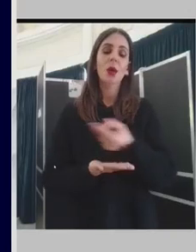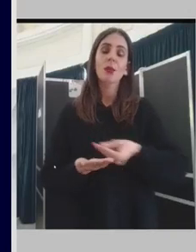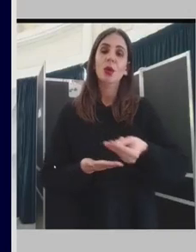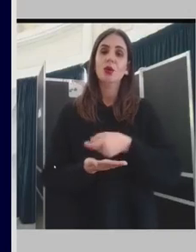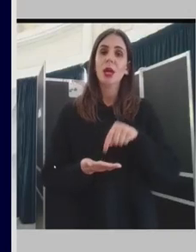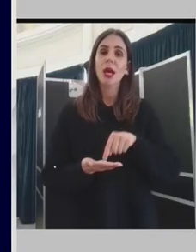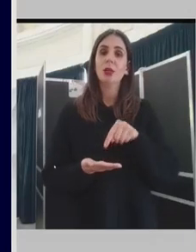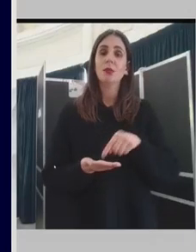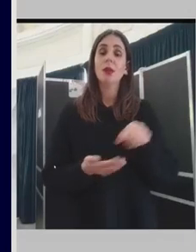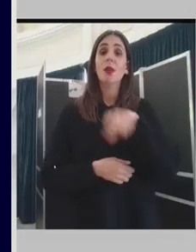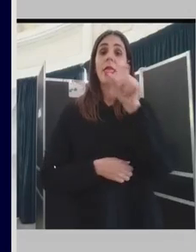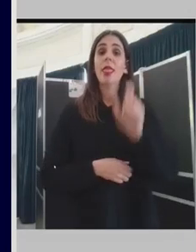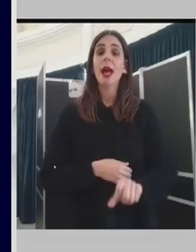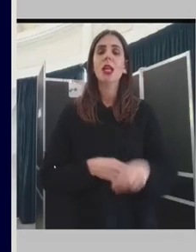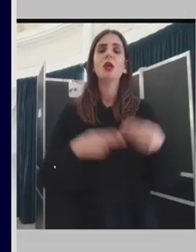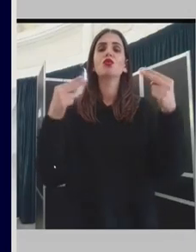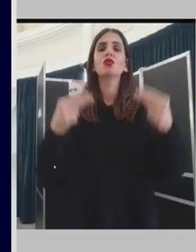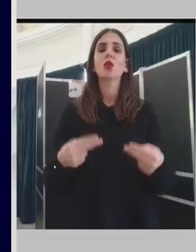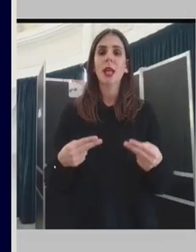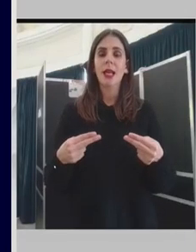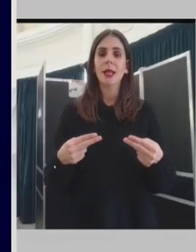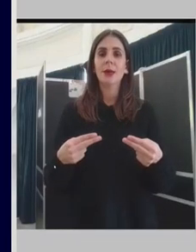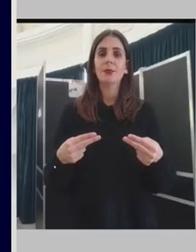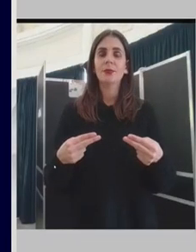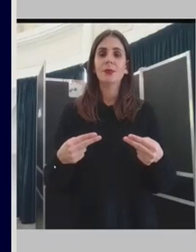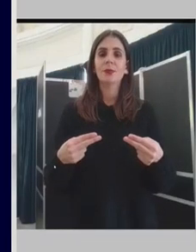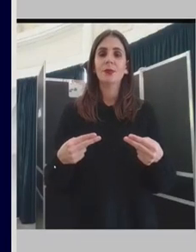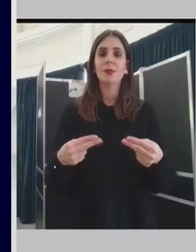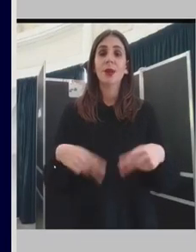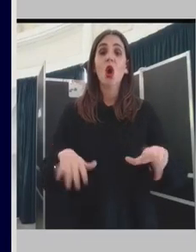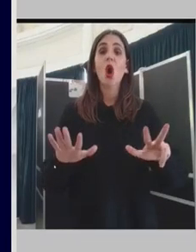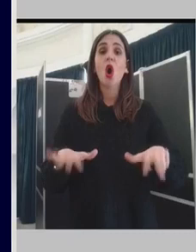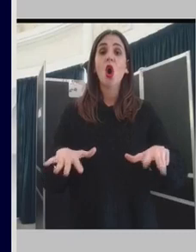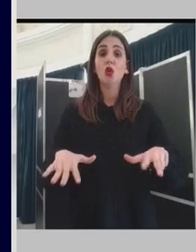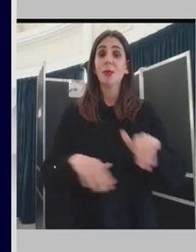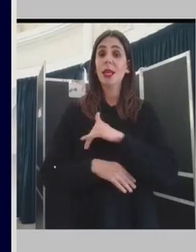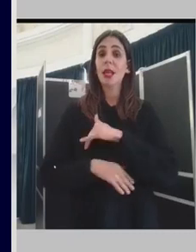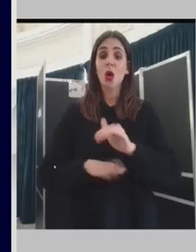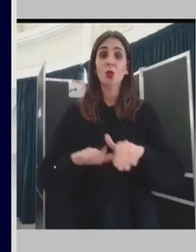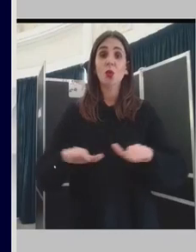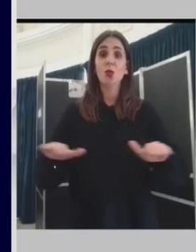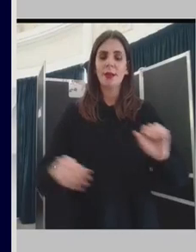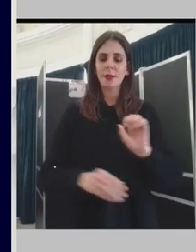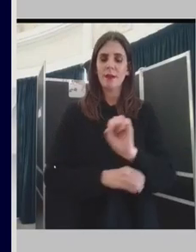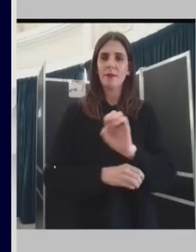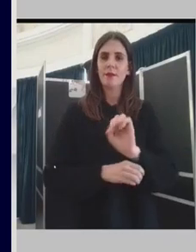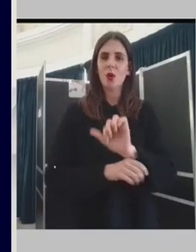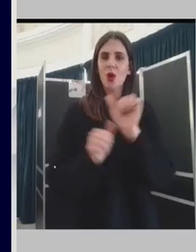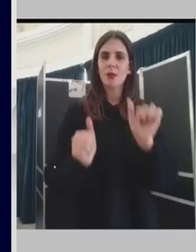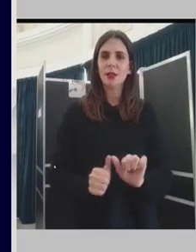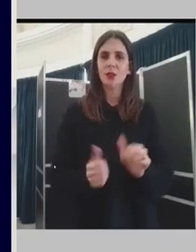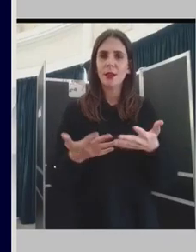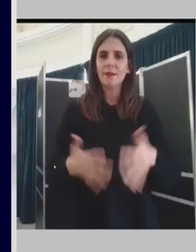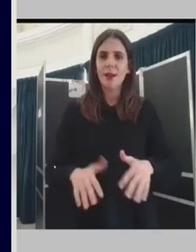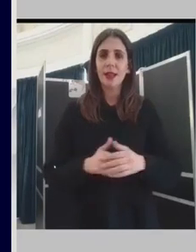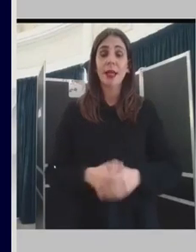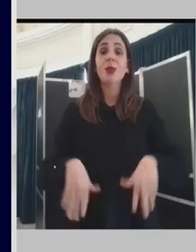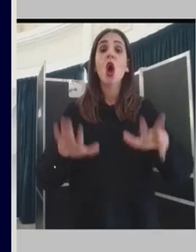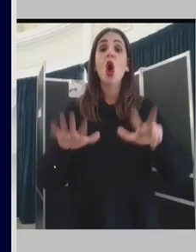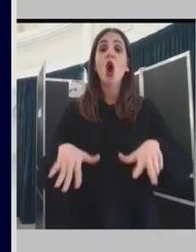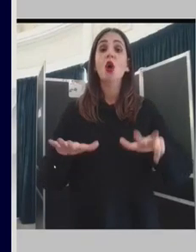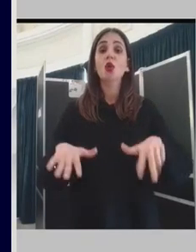totale su tutta Italia abbiamo formato circa 8.000 studenti e tra questi 8.000 studenti